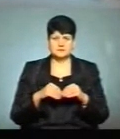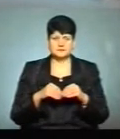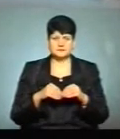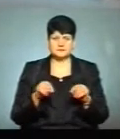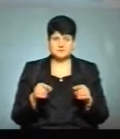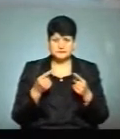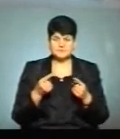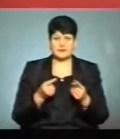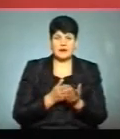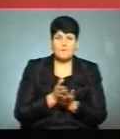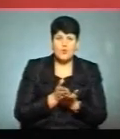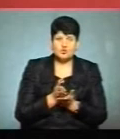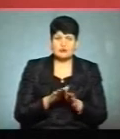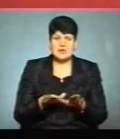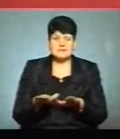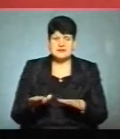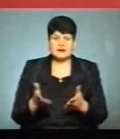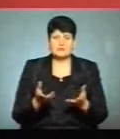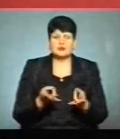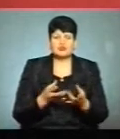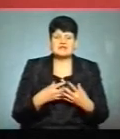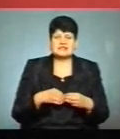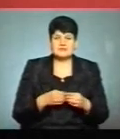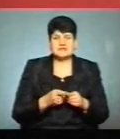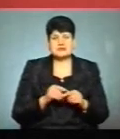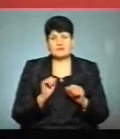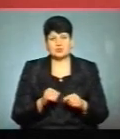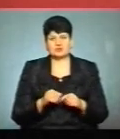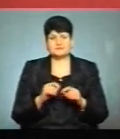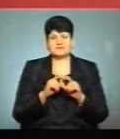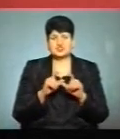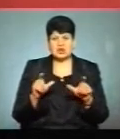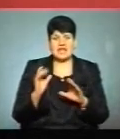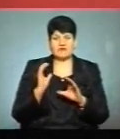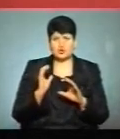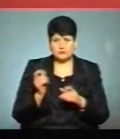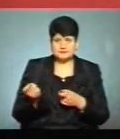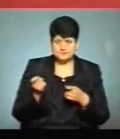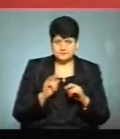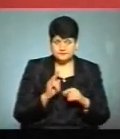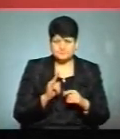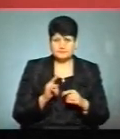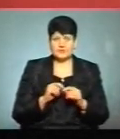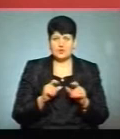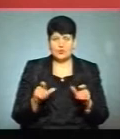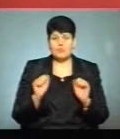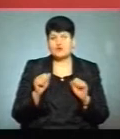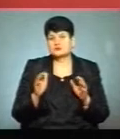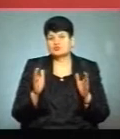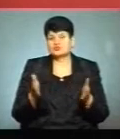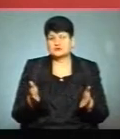на місцях послуги, яких потребуються сім'ї. Це може бути шкільний автобус, підвезення дитини до школи, бо вона далеко знаходиться. Може